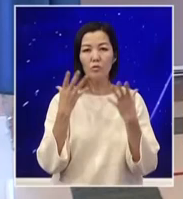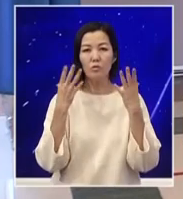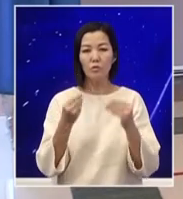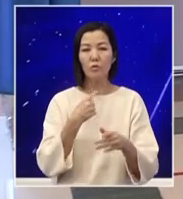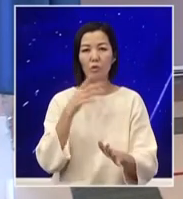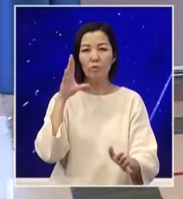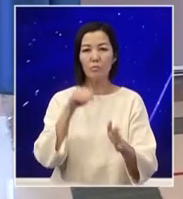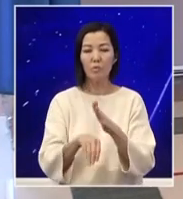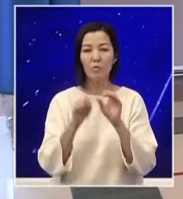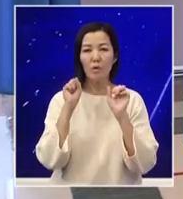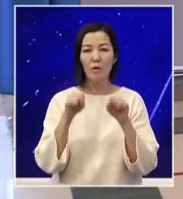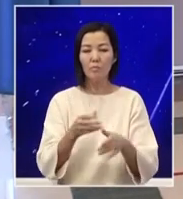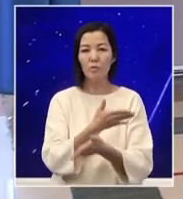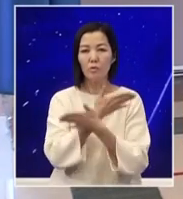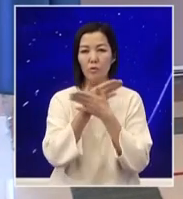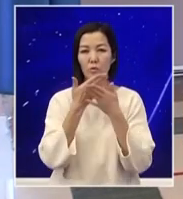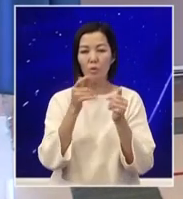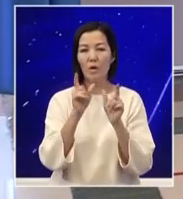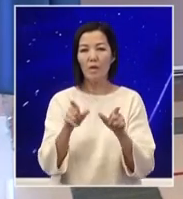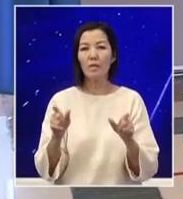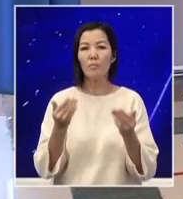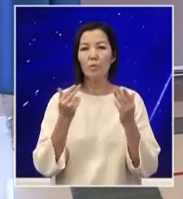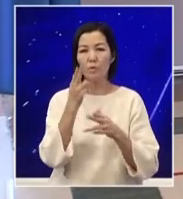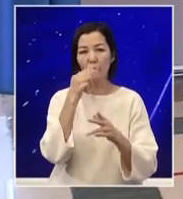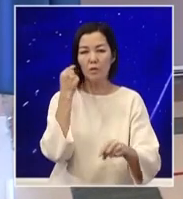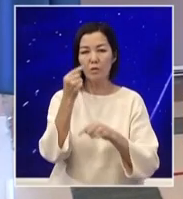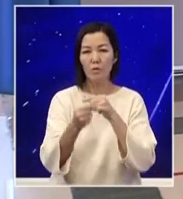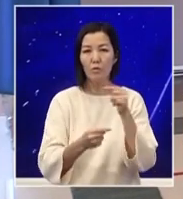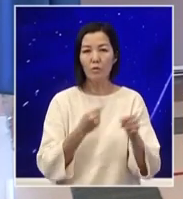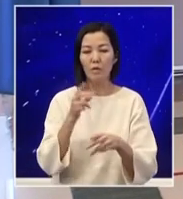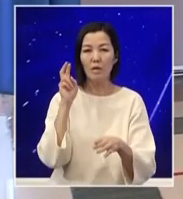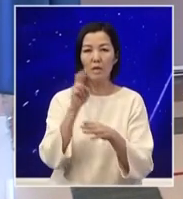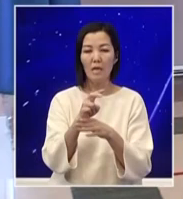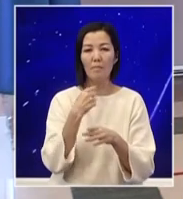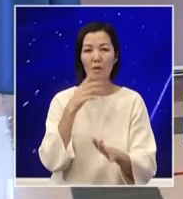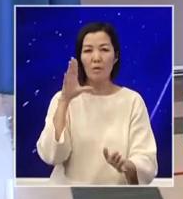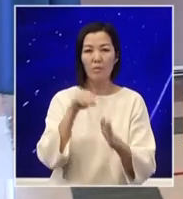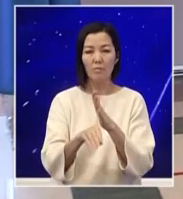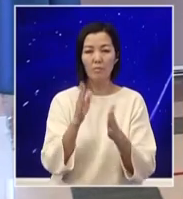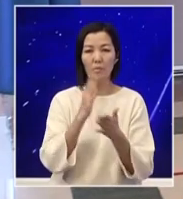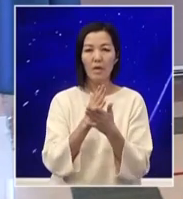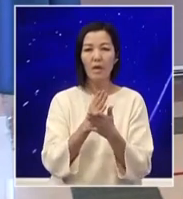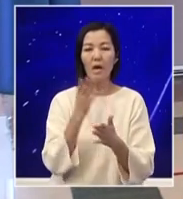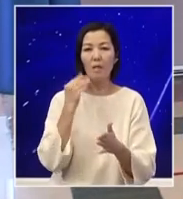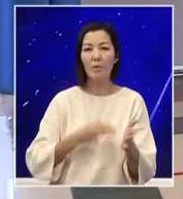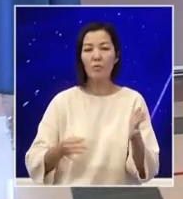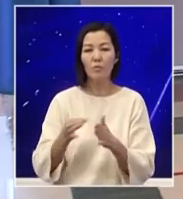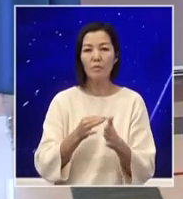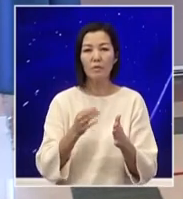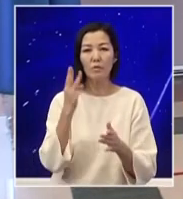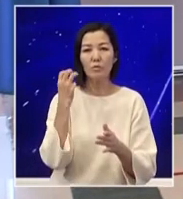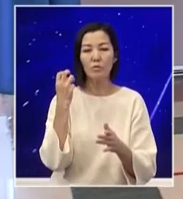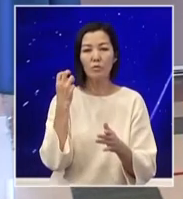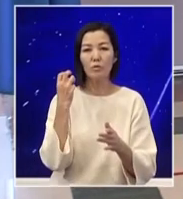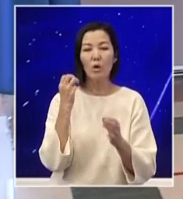беруге мүмкіндігі жоқ партия мүшелері бүгін дәстүрлі түрде дауыс беруге қатысып жатыр. Алматы облысында 315 сайлау